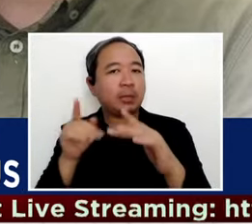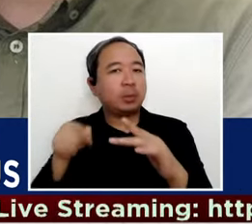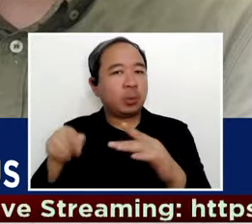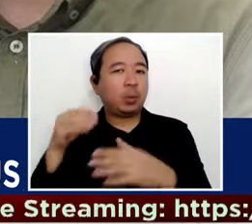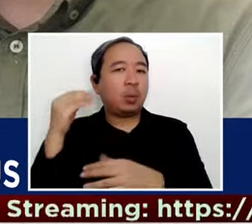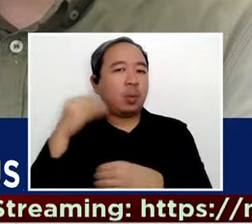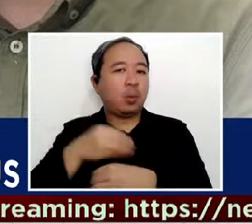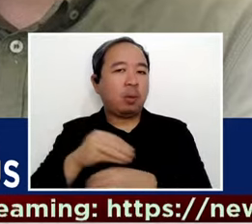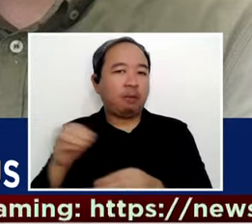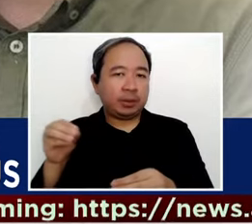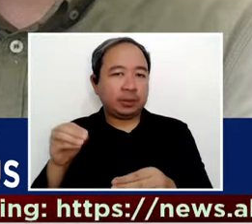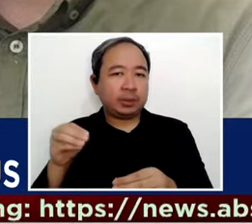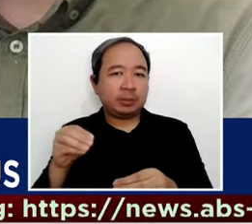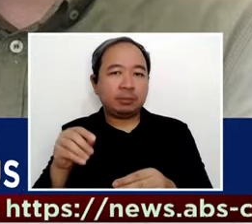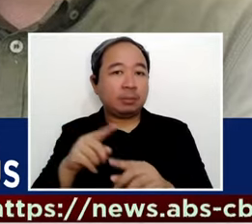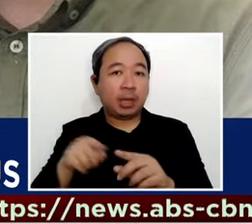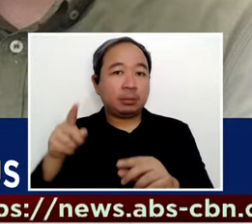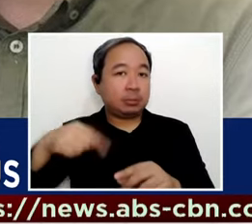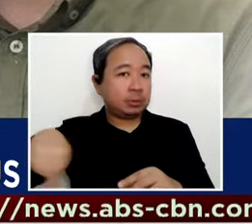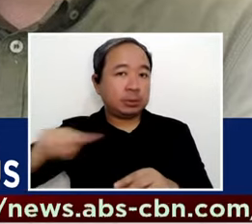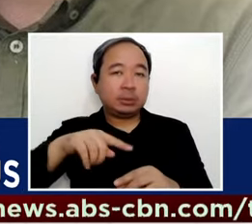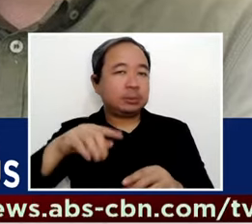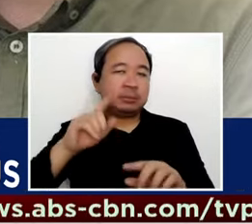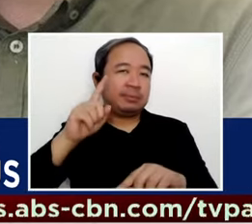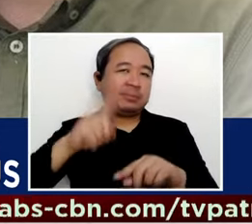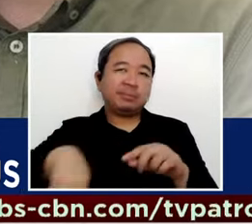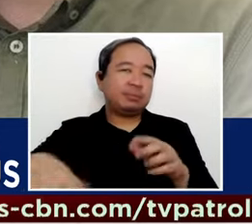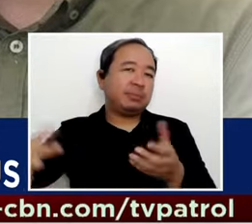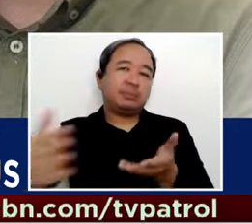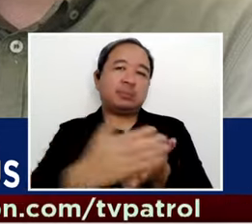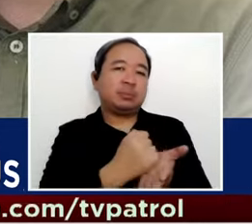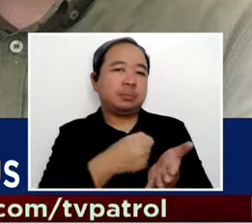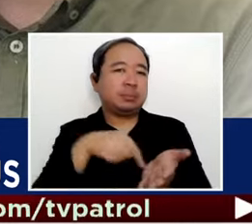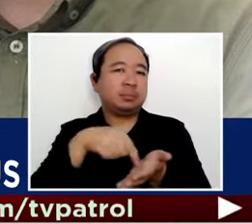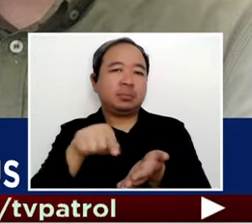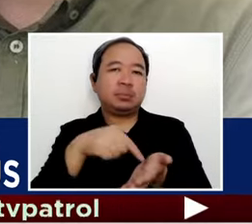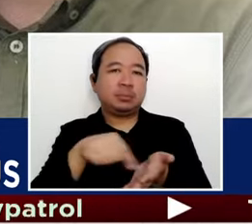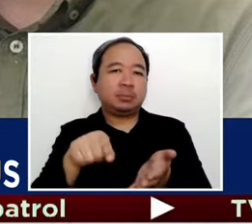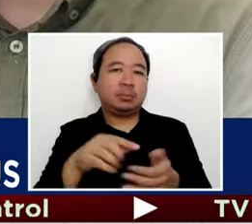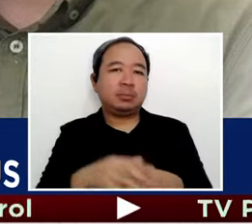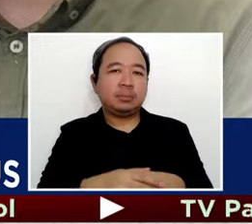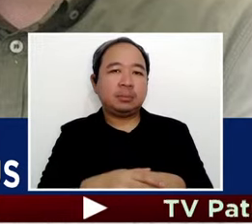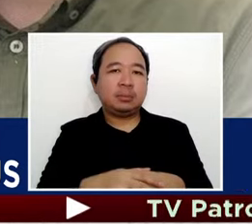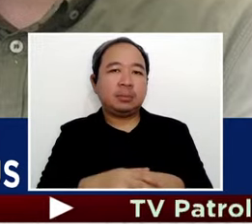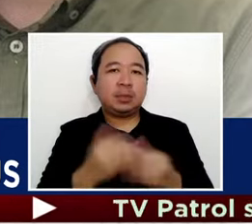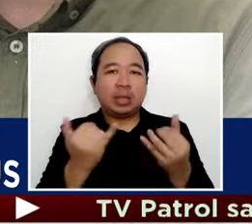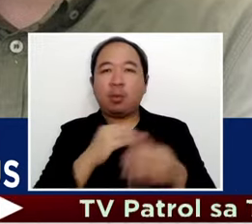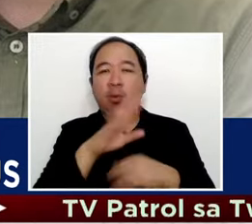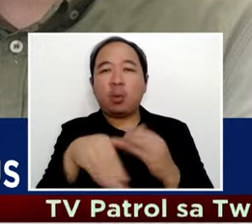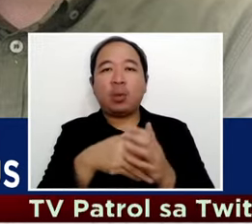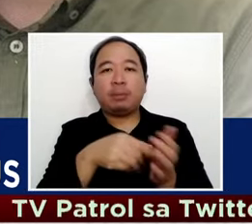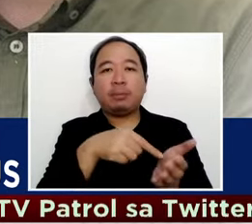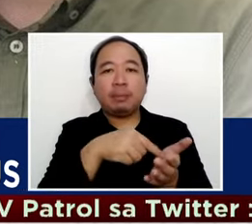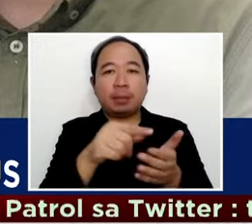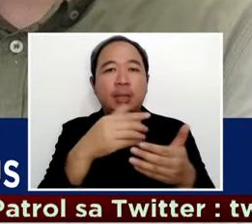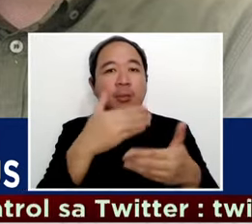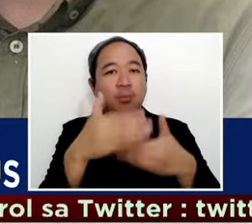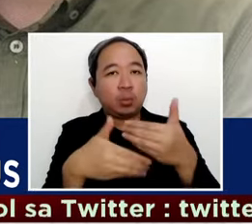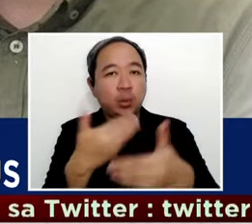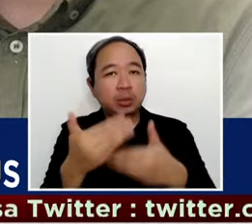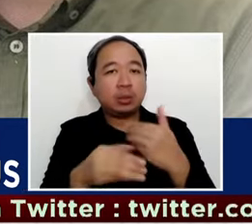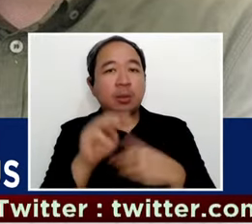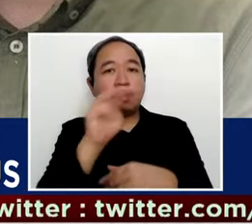serbisyo namin na mangolekta ng anumang uri ng bayan. Ang lahat ng payment transaction sa Meralco